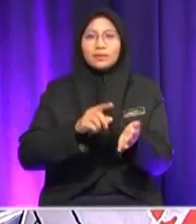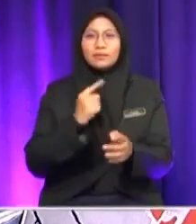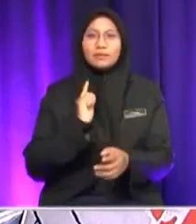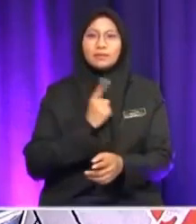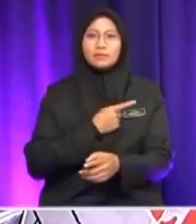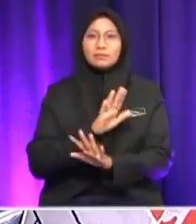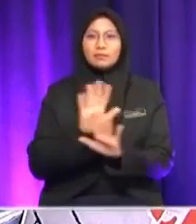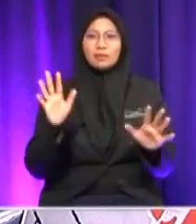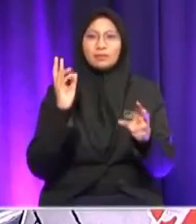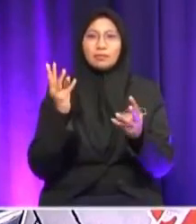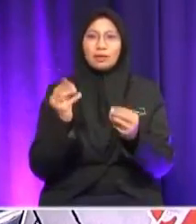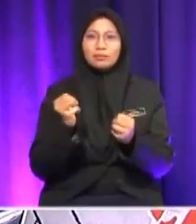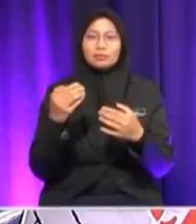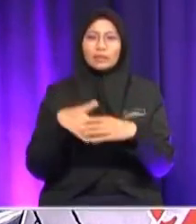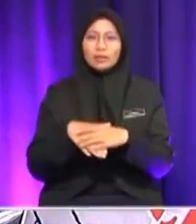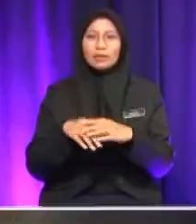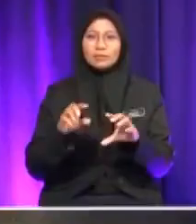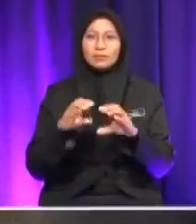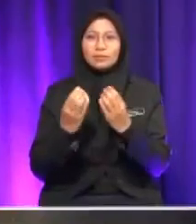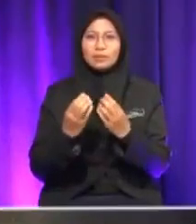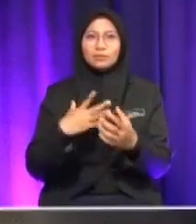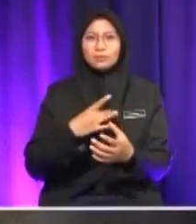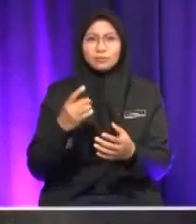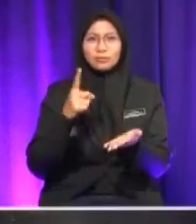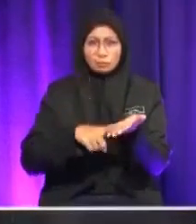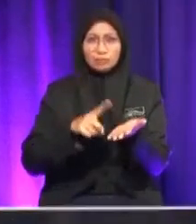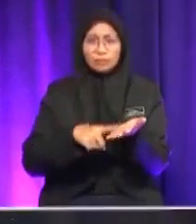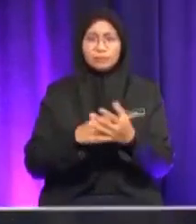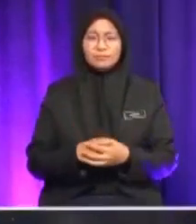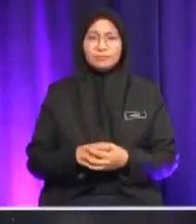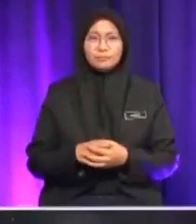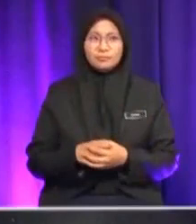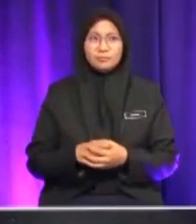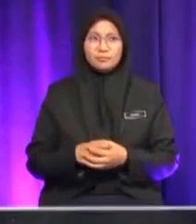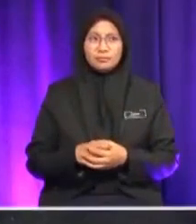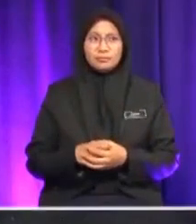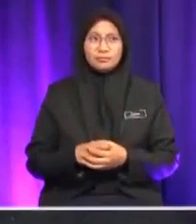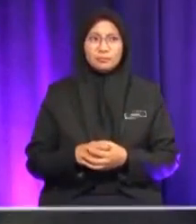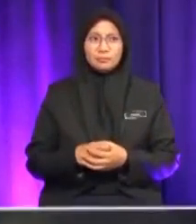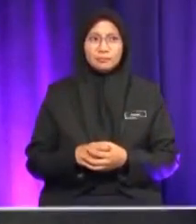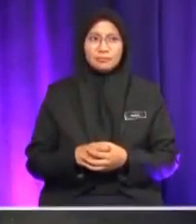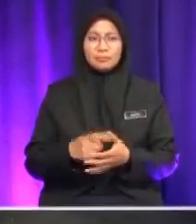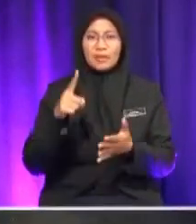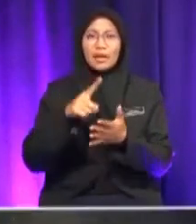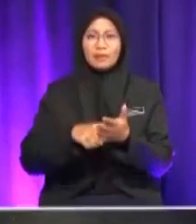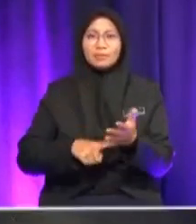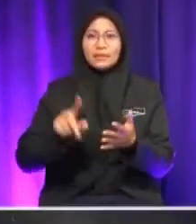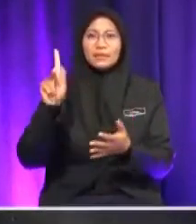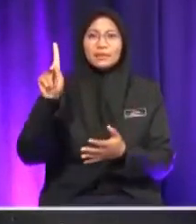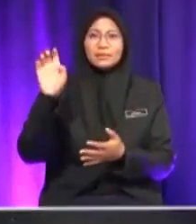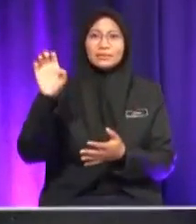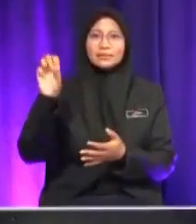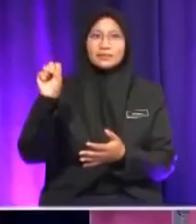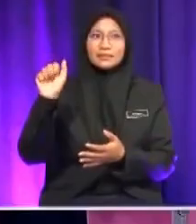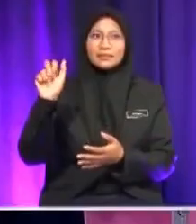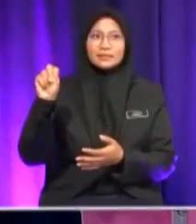golongan yang muflis. Cikgu, teruskan pembelajaran pada hari ini. Okey, murid-murid, mari kita lihat apakah kesan yang akan berlaku